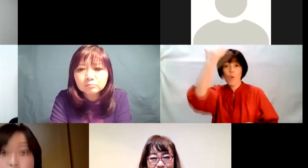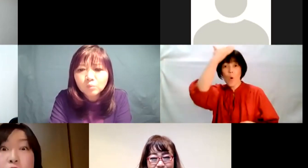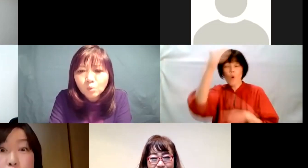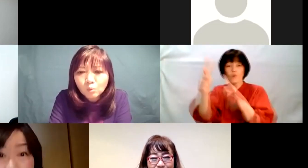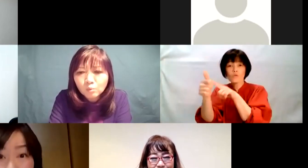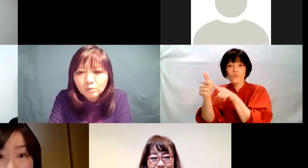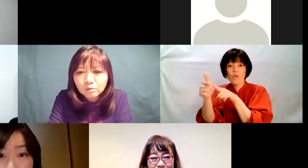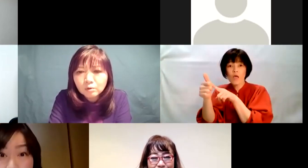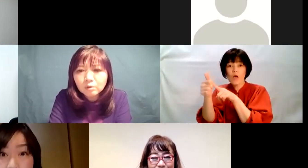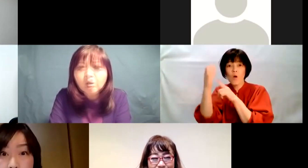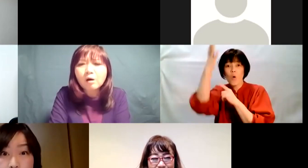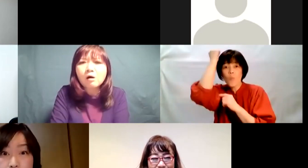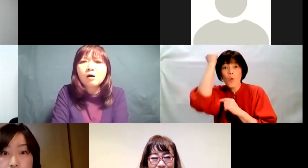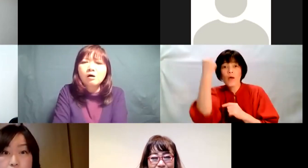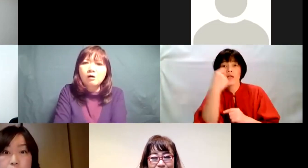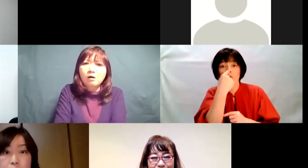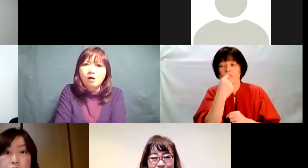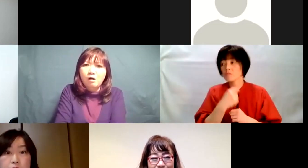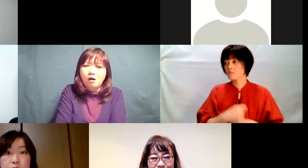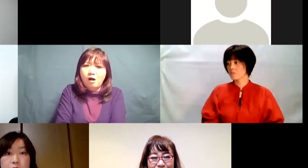で覚えとった。